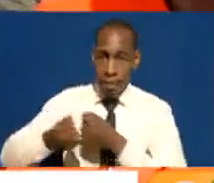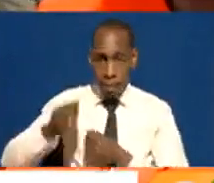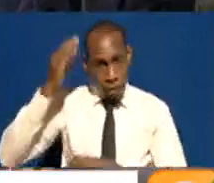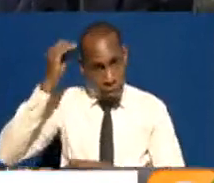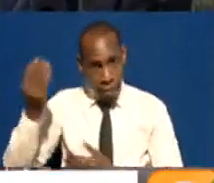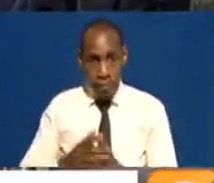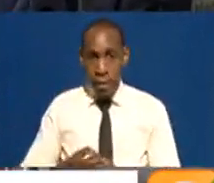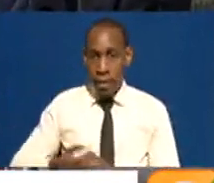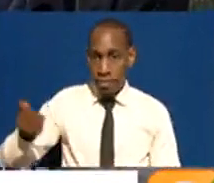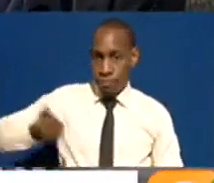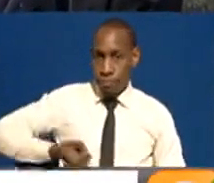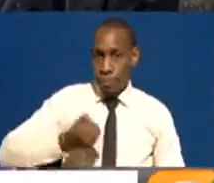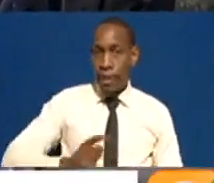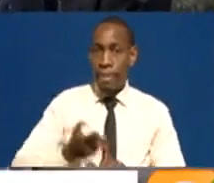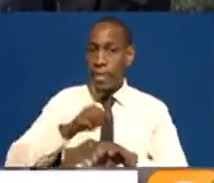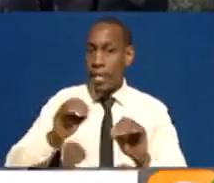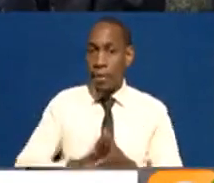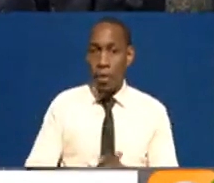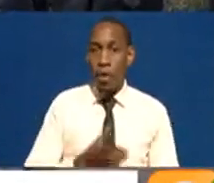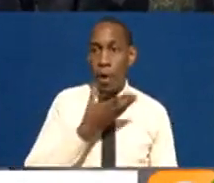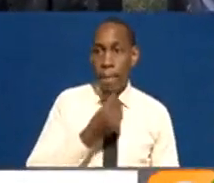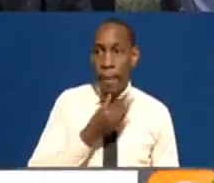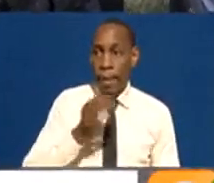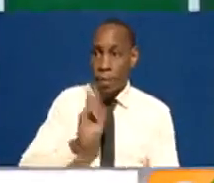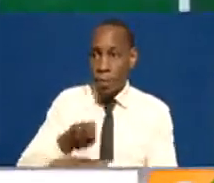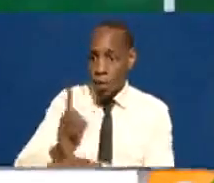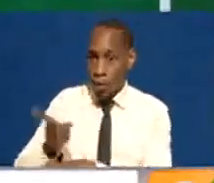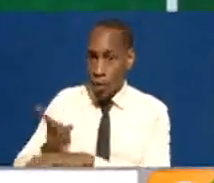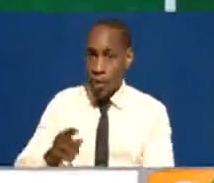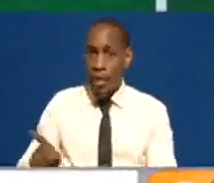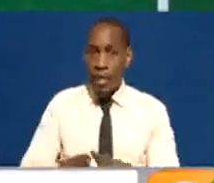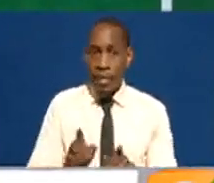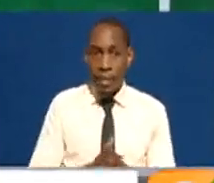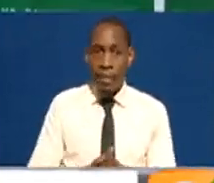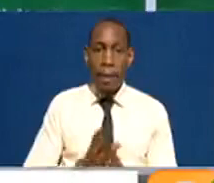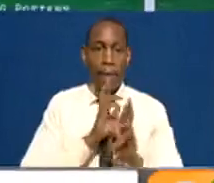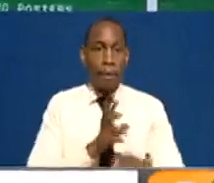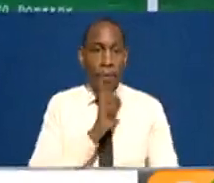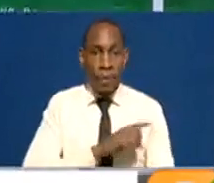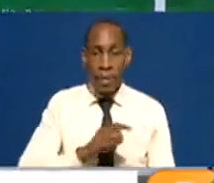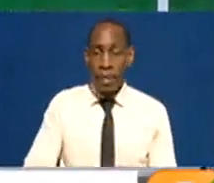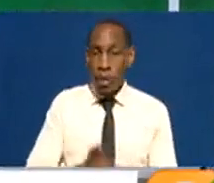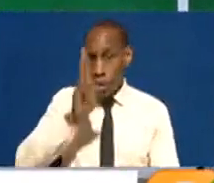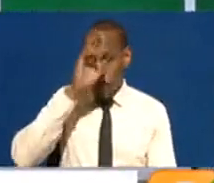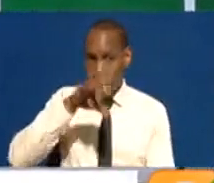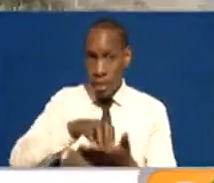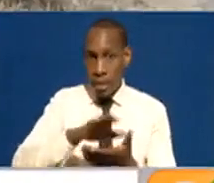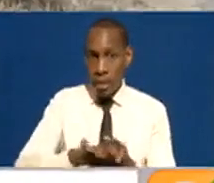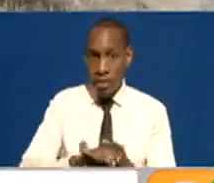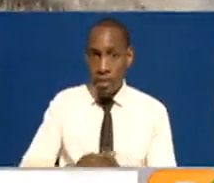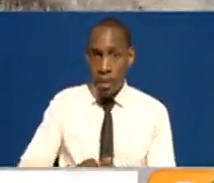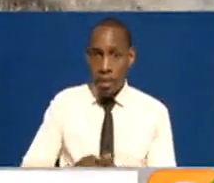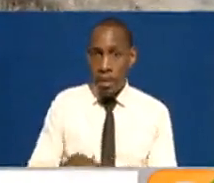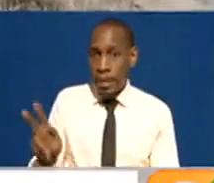akanidunga dunga. Hii haikuwa mara ya kwanza kwa Musyoka kumtishia, na alikuwa amepiga ripoti katika vituo vya polisi vya Soweto